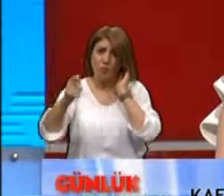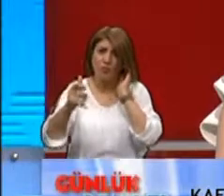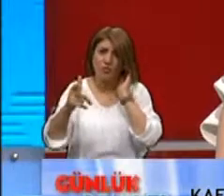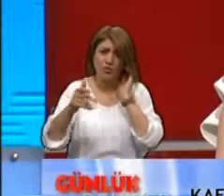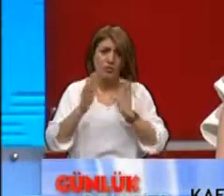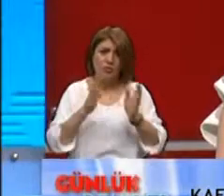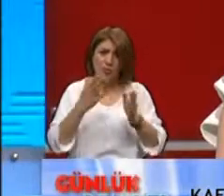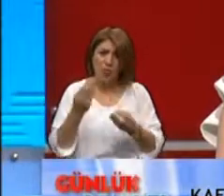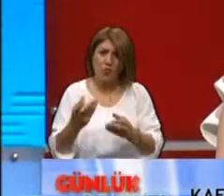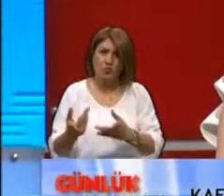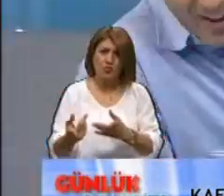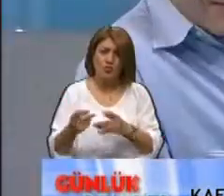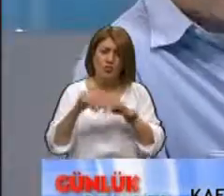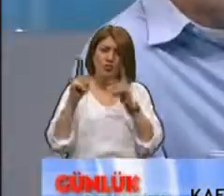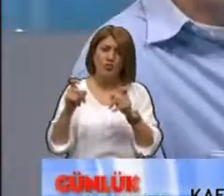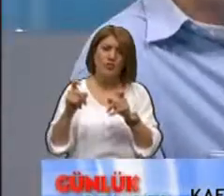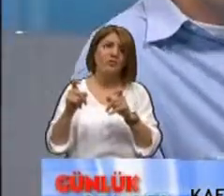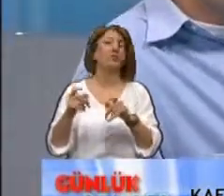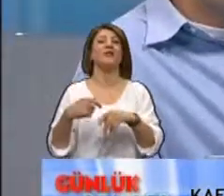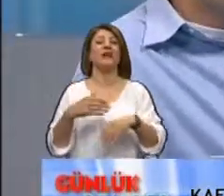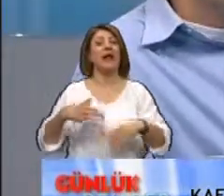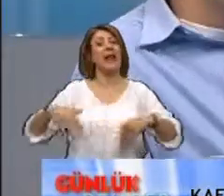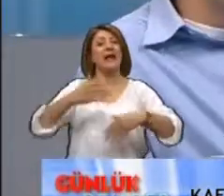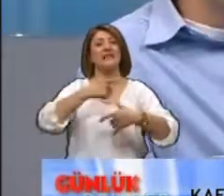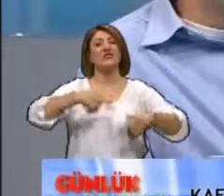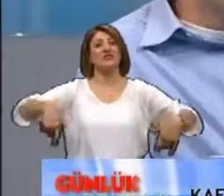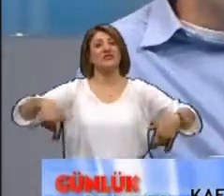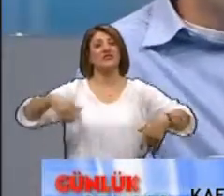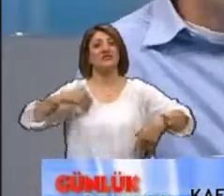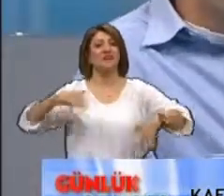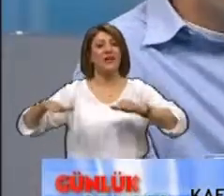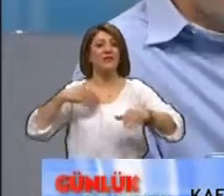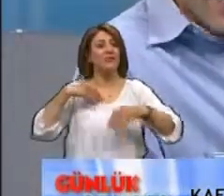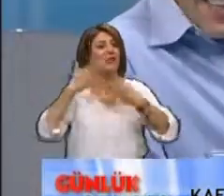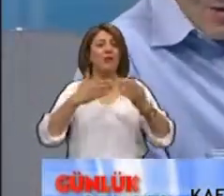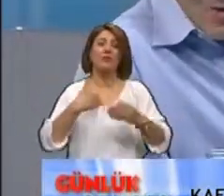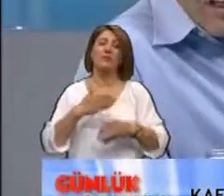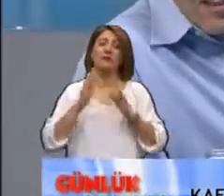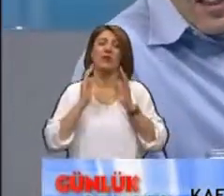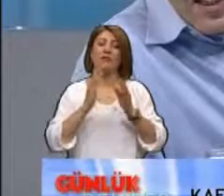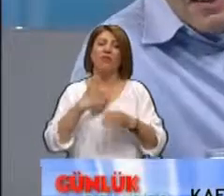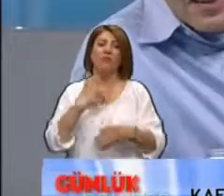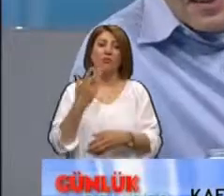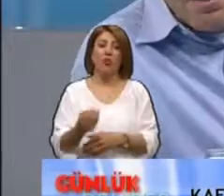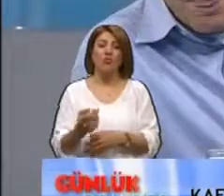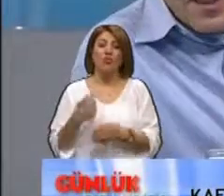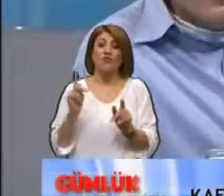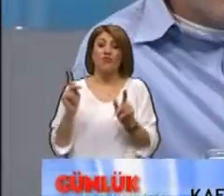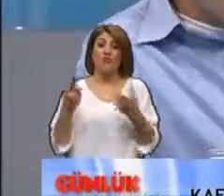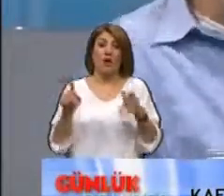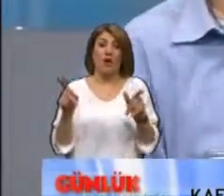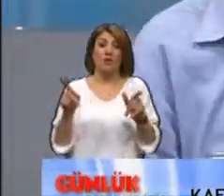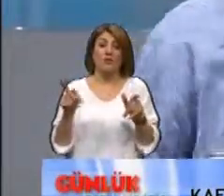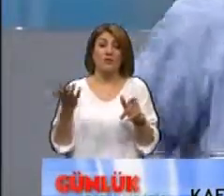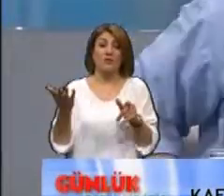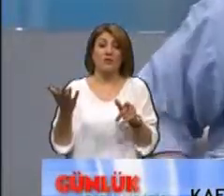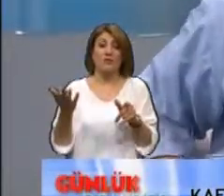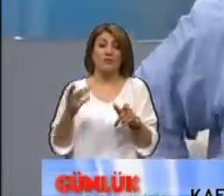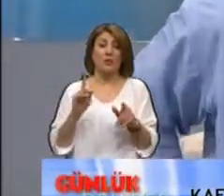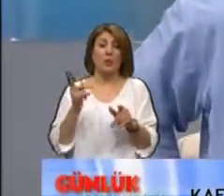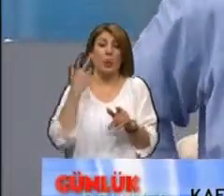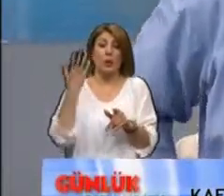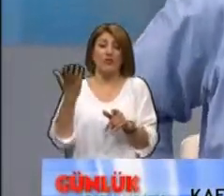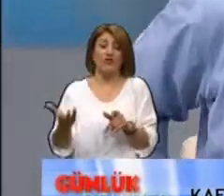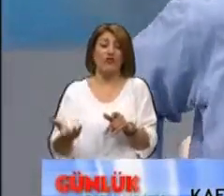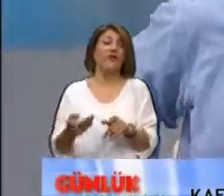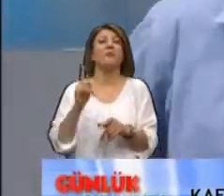edilebilir miymiş? Yok şeye danıştım. Kaleciye danıştım. Nasıl devam edebildin dedim. Ettim abi dedi. Hani, Allah Allah. Ya çok enteresan. Şöyle bir şey var. Hani bir